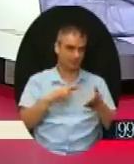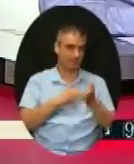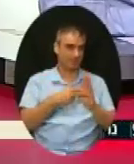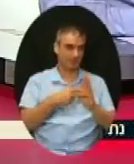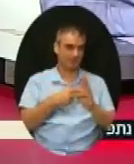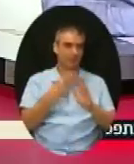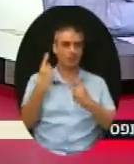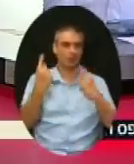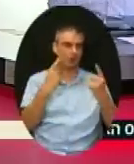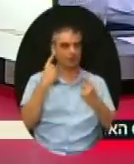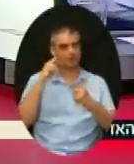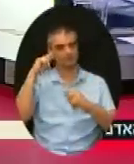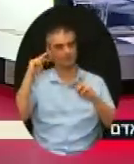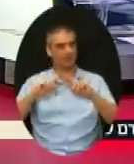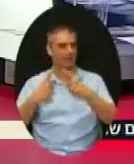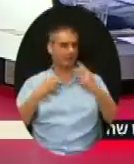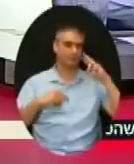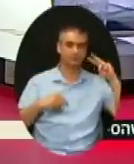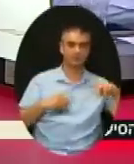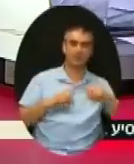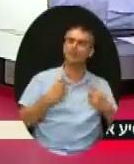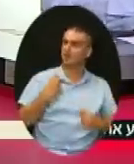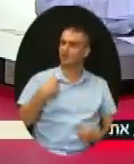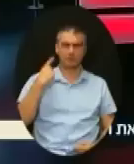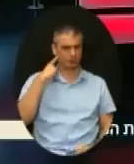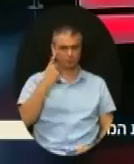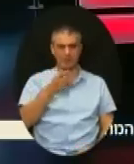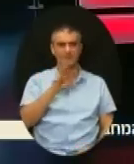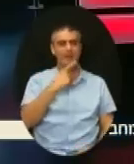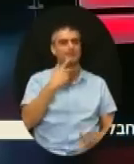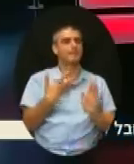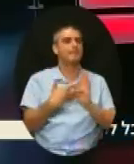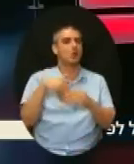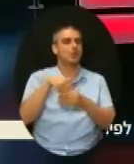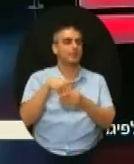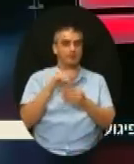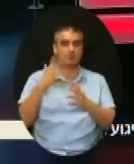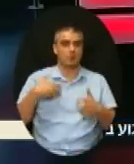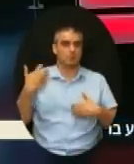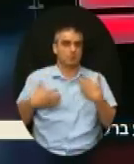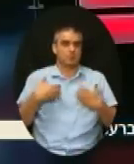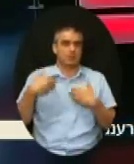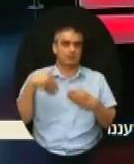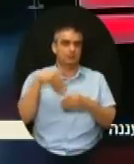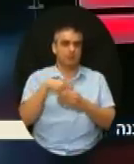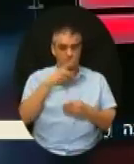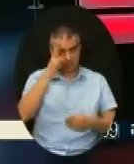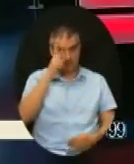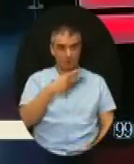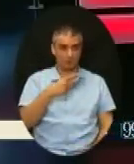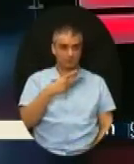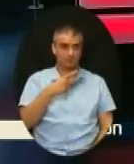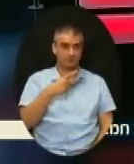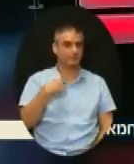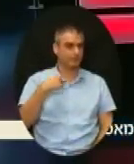מהם מכיוון אחר. האופק המדיני, ואחר כך נשמע את הביקורת, הזכרת יש לו ביקורת מבית, הוא כל כך כעס בתוך סיעת הליכוד.